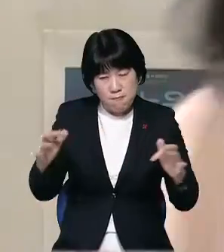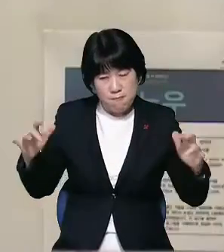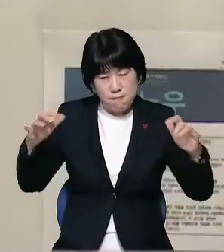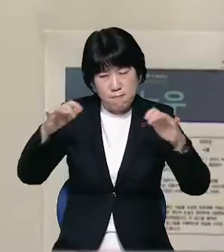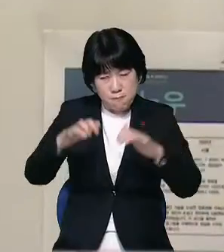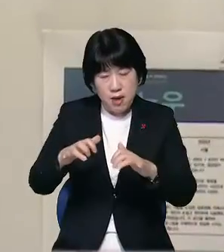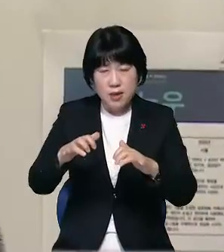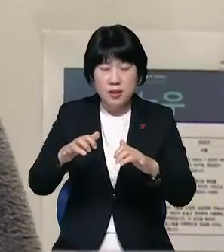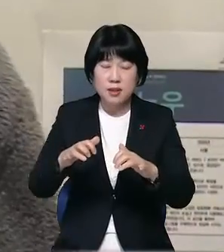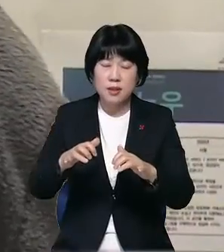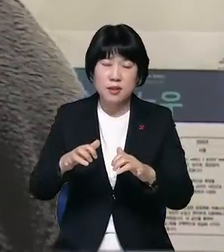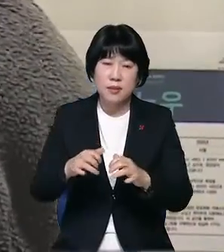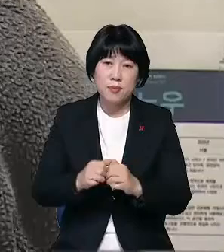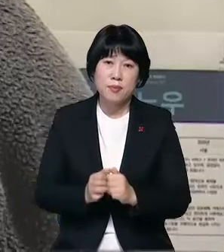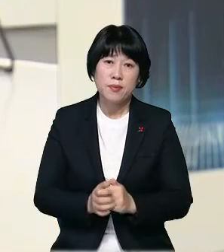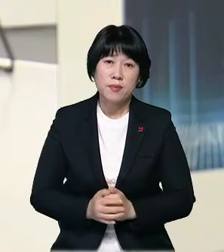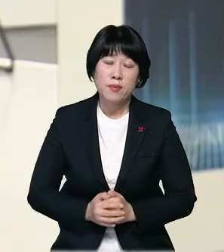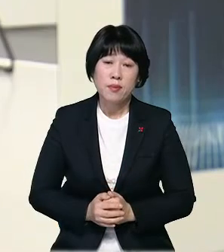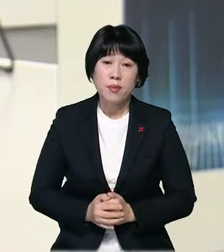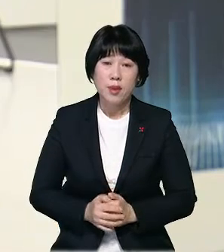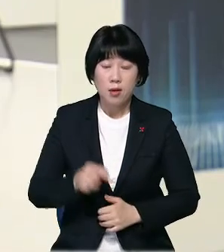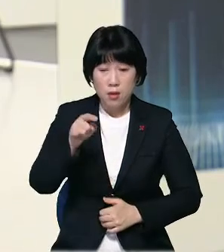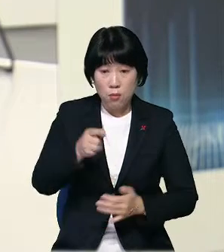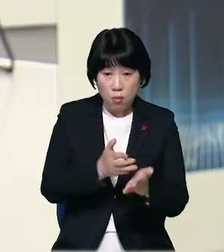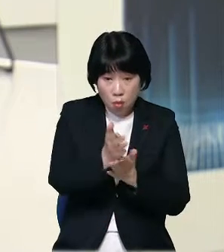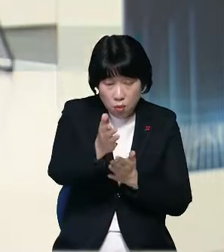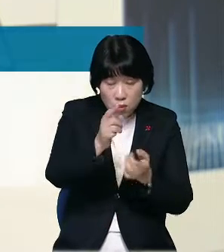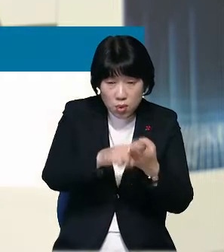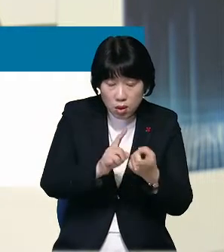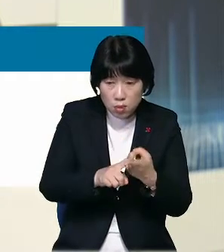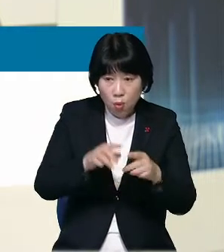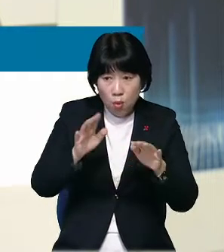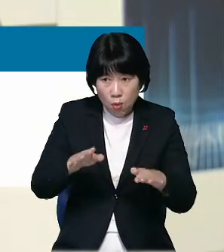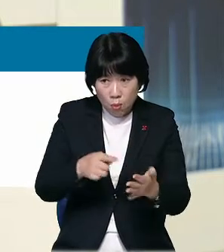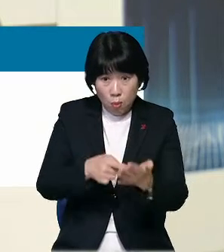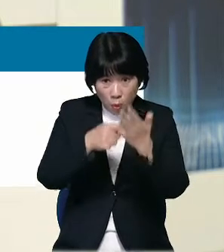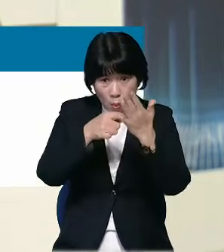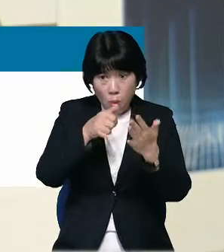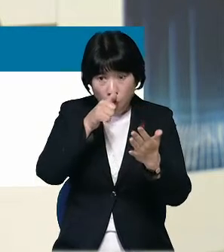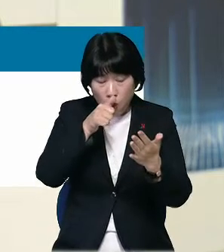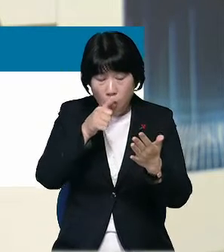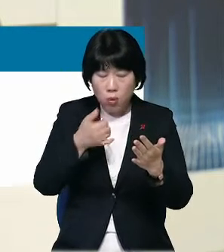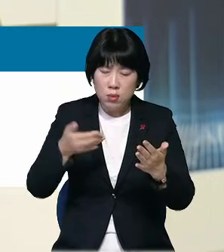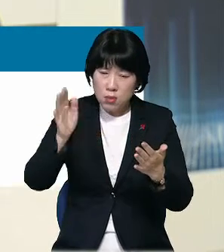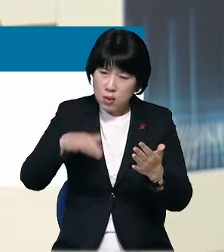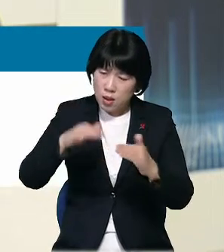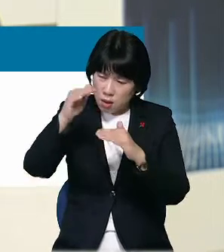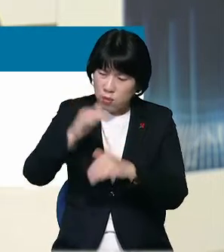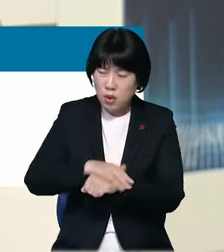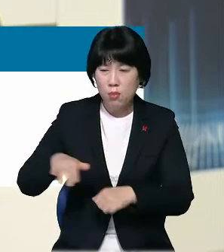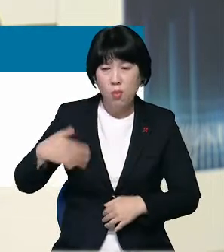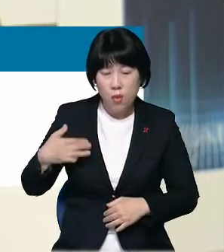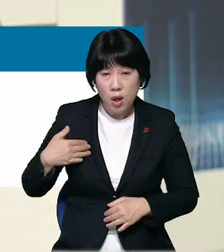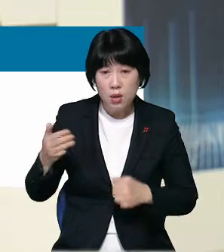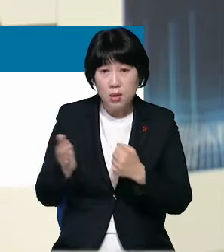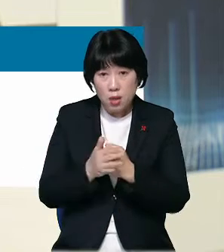대거 컨퍼런스장을 찾았습니다. 이 분야가 이제 뜨는데 제가 잘 모르고 하니까